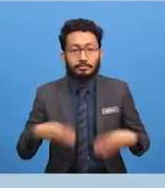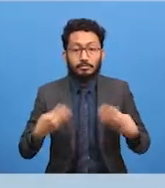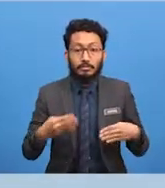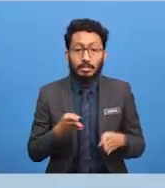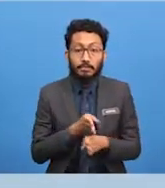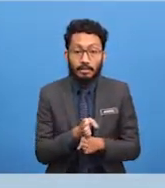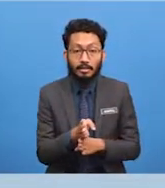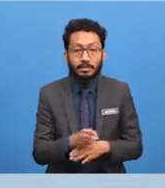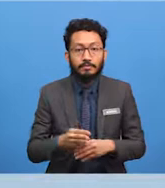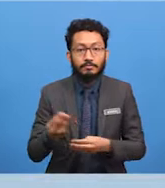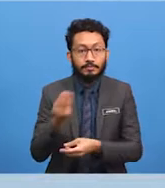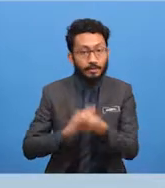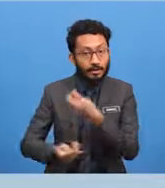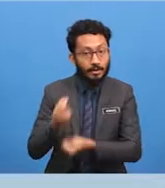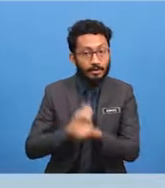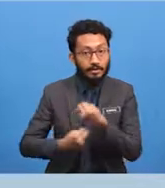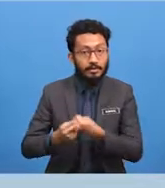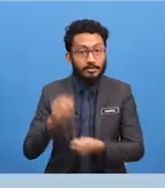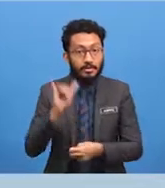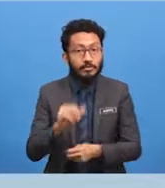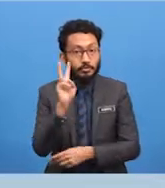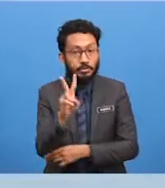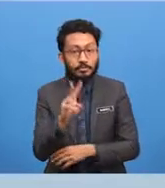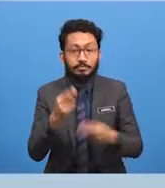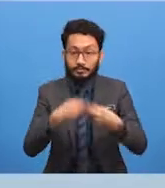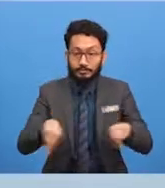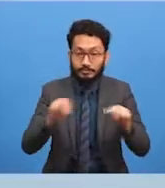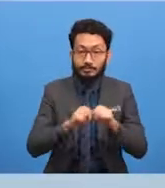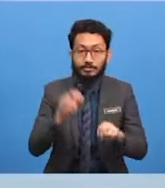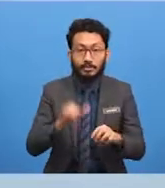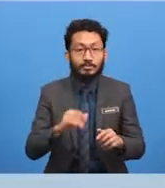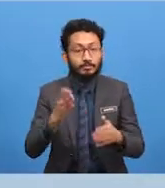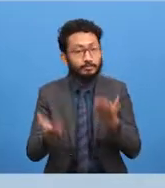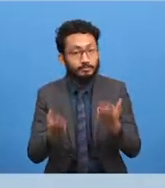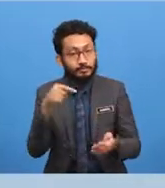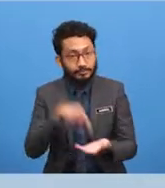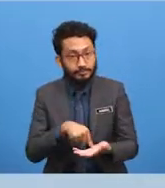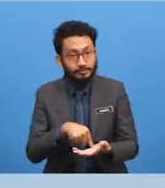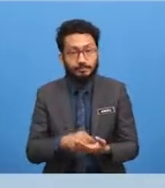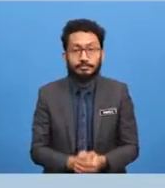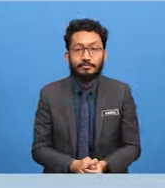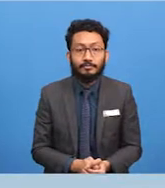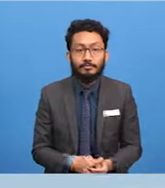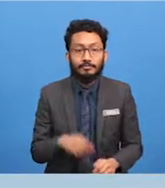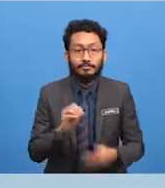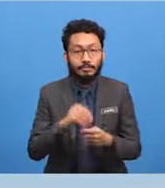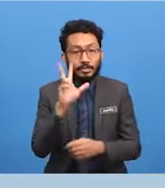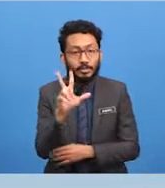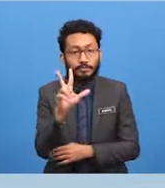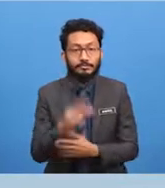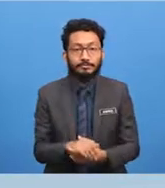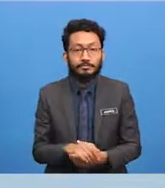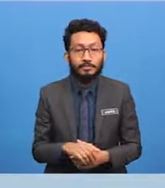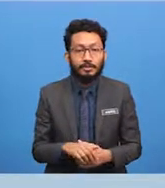diceburi; kedua, nilai yang ditekankan oleh perniagaan terhadap pelanggan; dan yang ketiga, hala